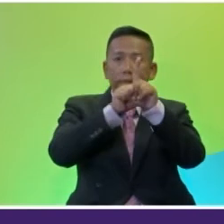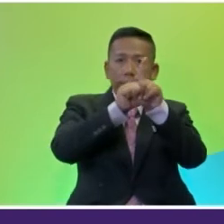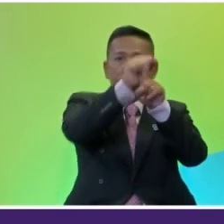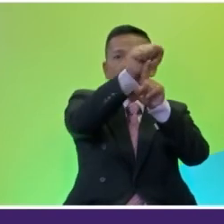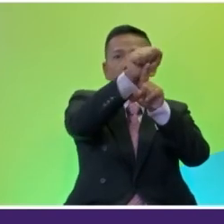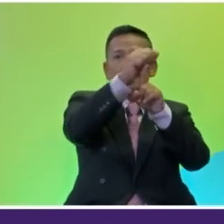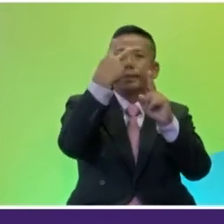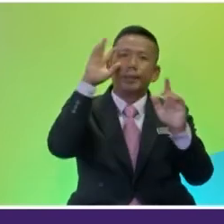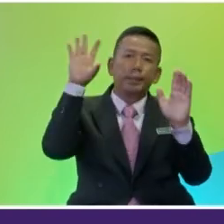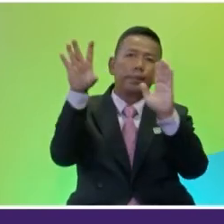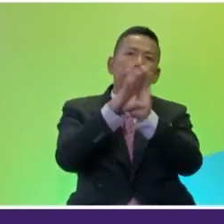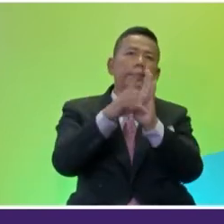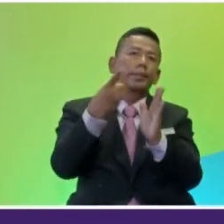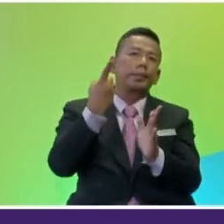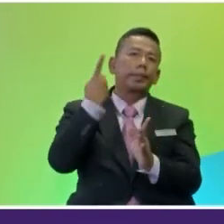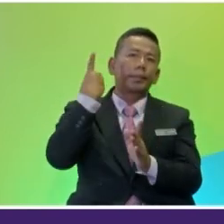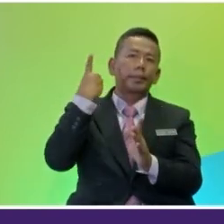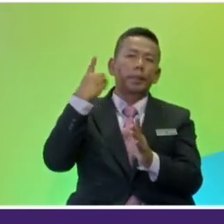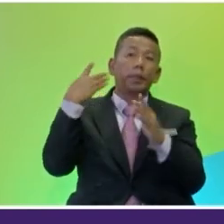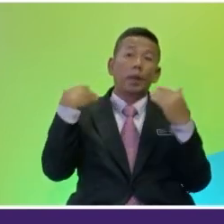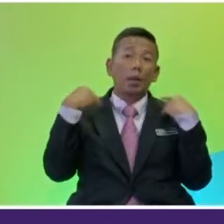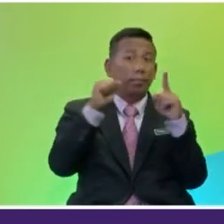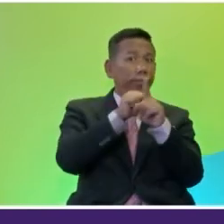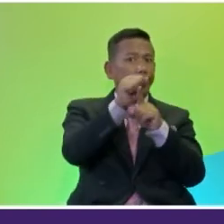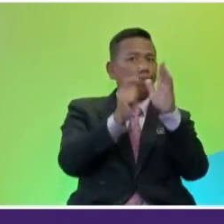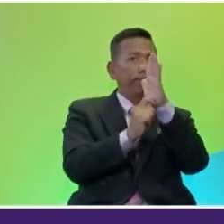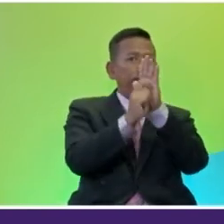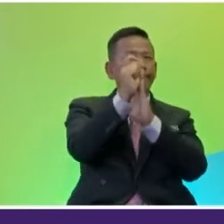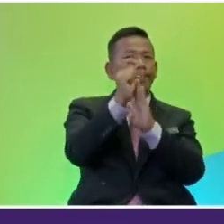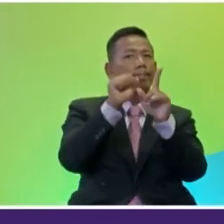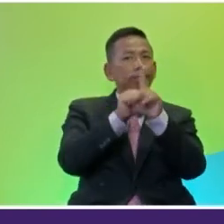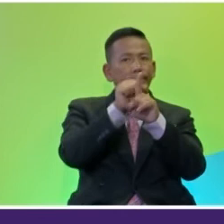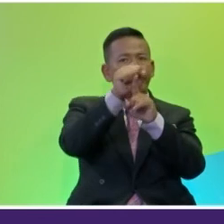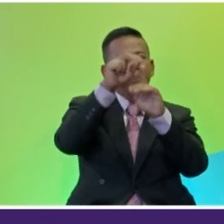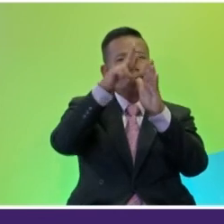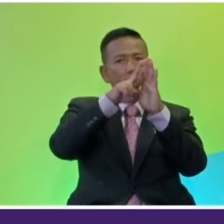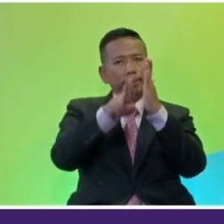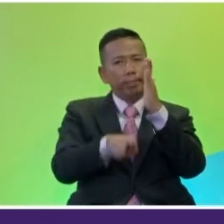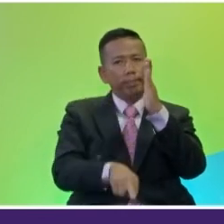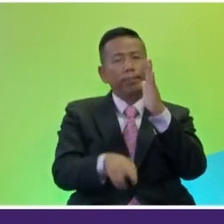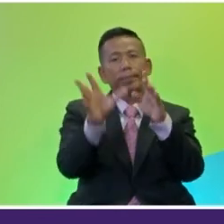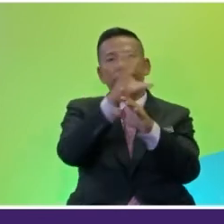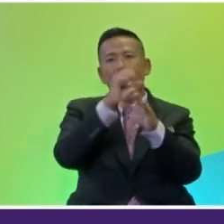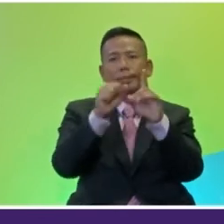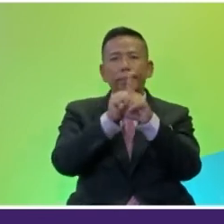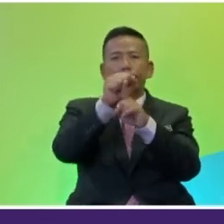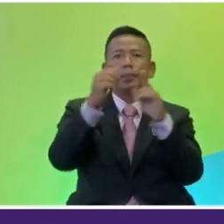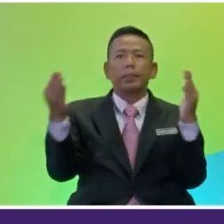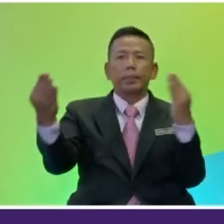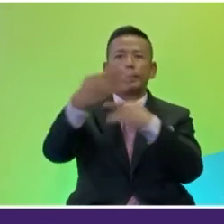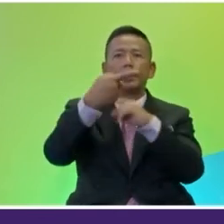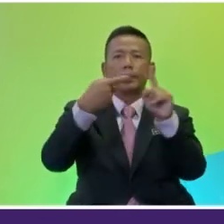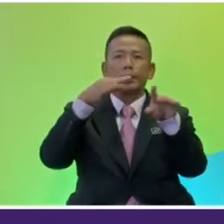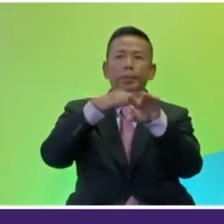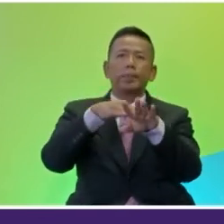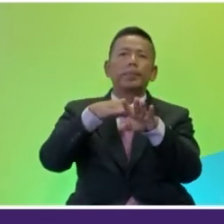gambar dulu kita ada suhu yang tinggi suhu yang rendah dan suhu bilik daripada